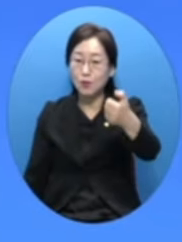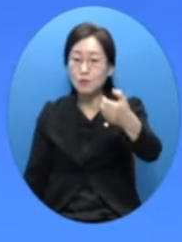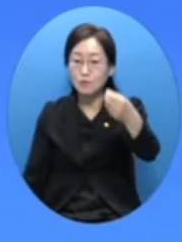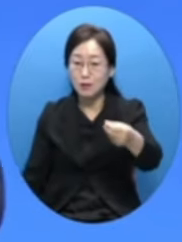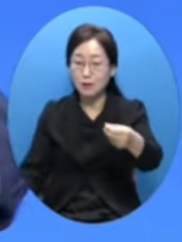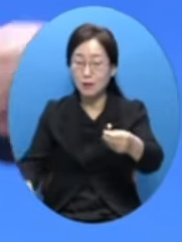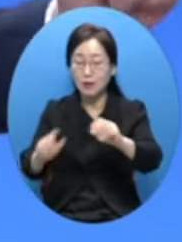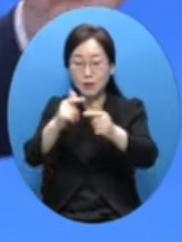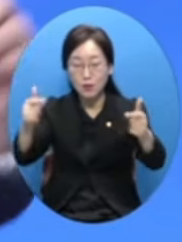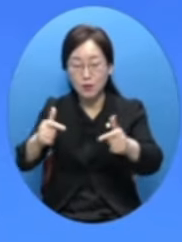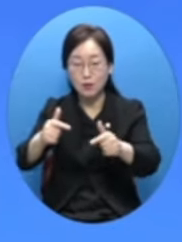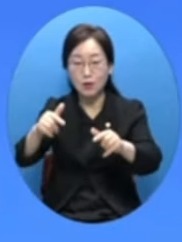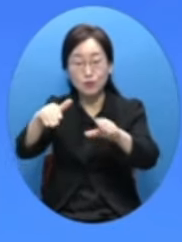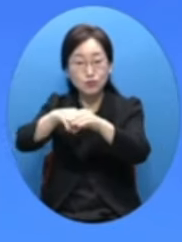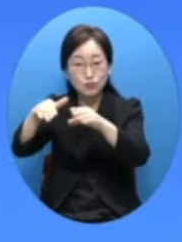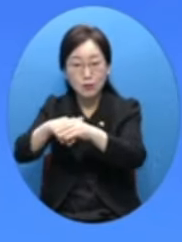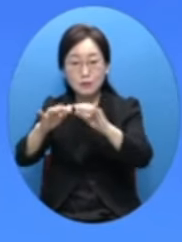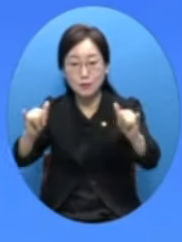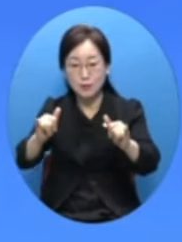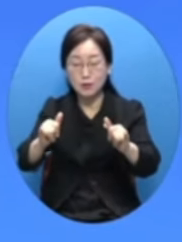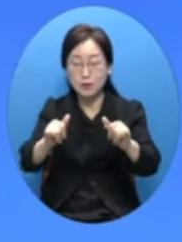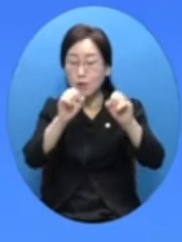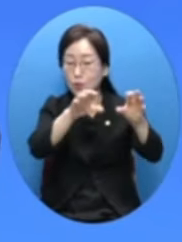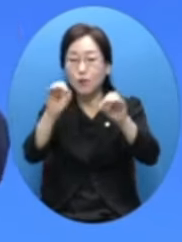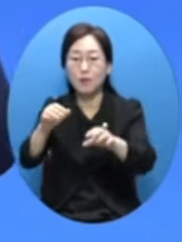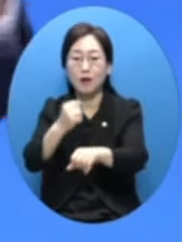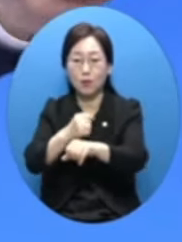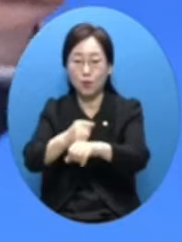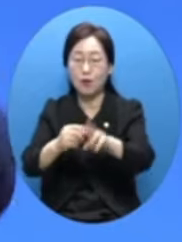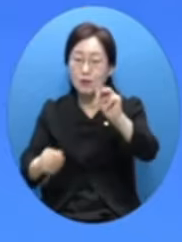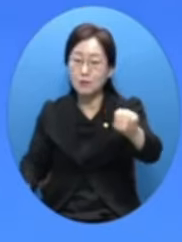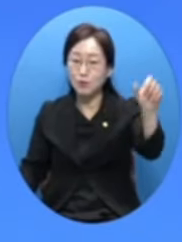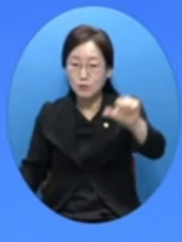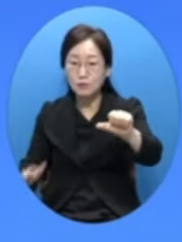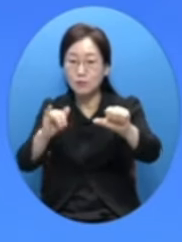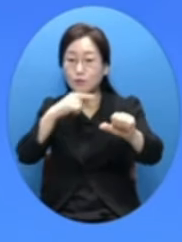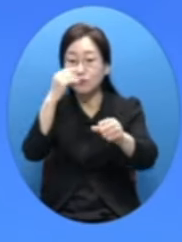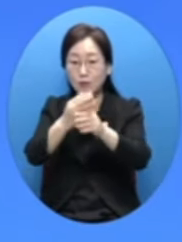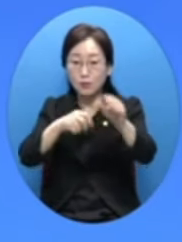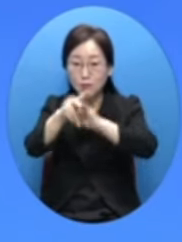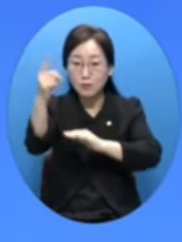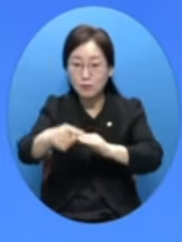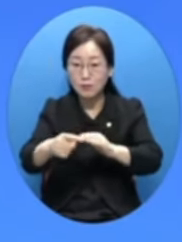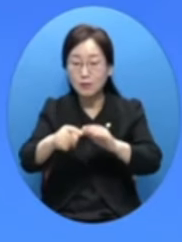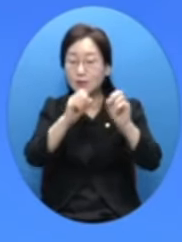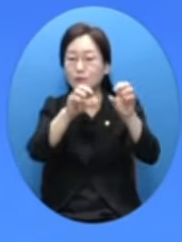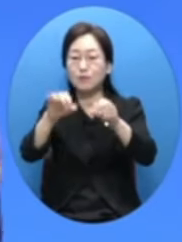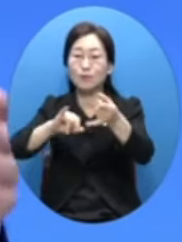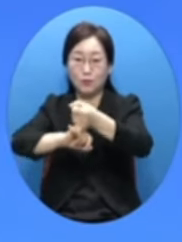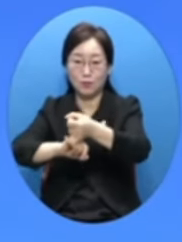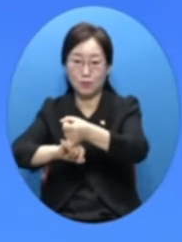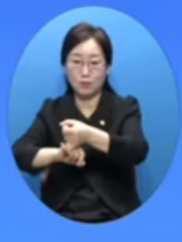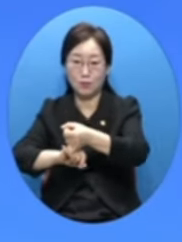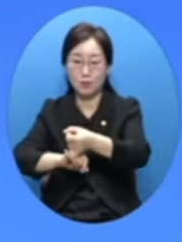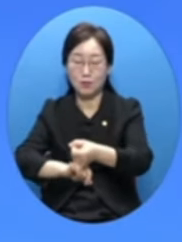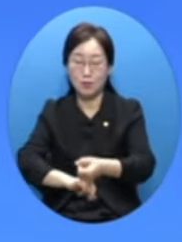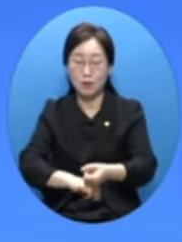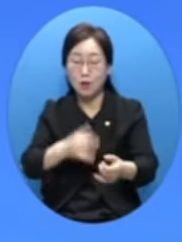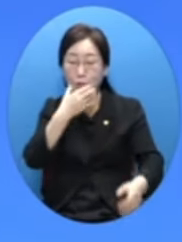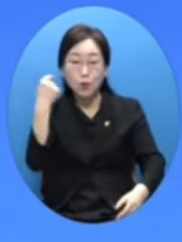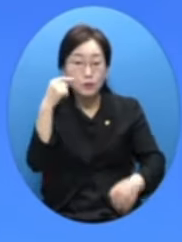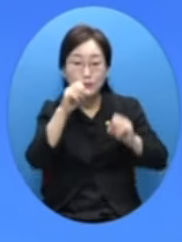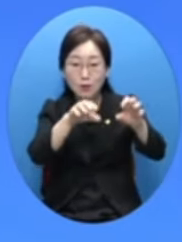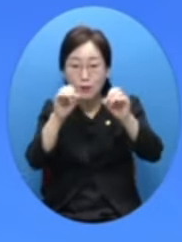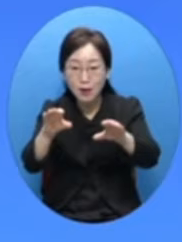다문화 가족들에게 복음을 전해야 되는 것입니다. 3만 5천 탈북자들에게 복음을 전해야 되는 것입니다. 여러분 복음을 전할 때 그 생명이 살아나게